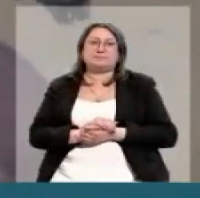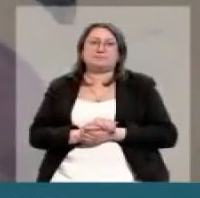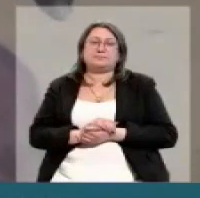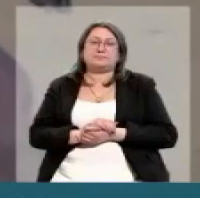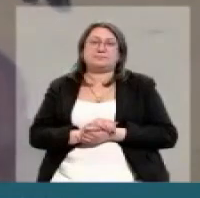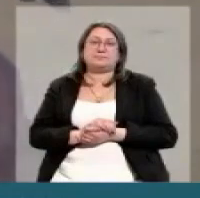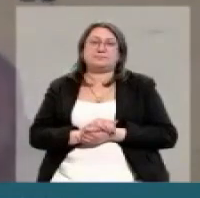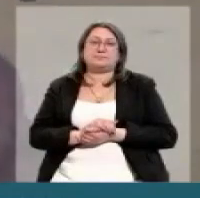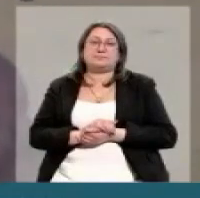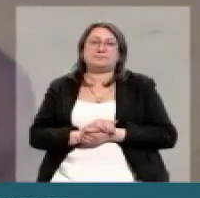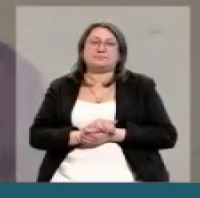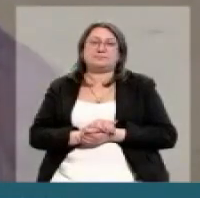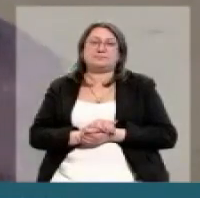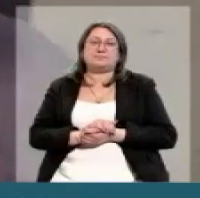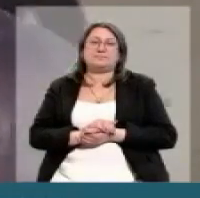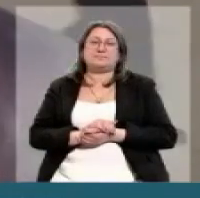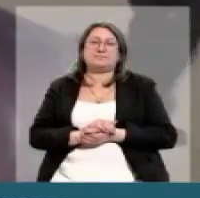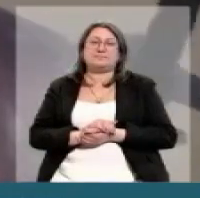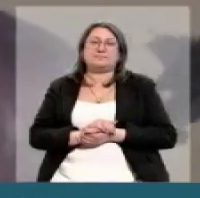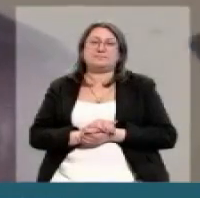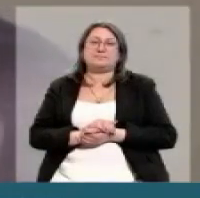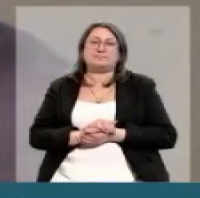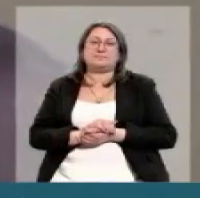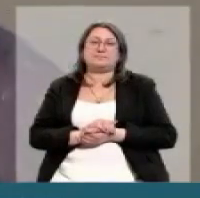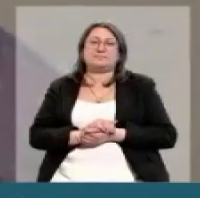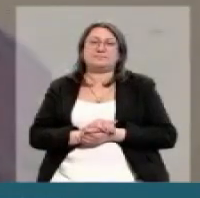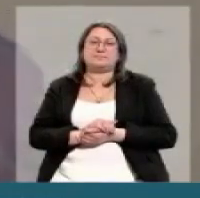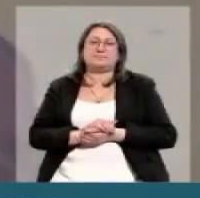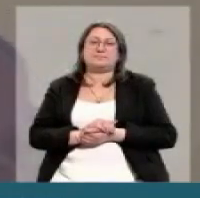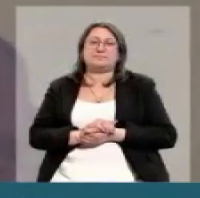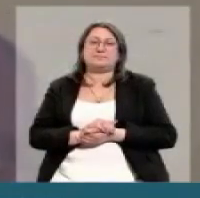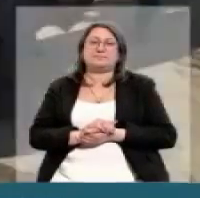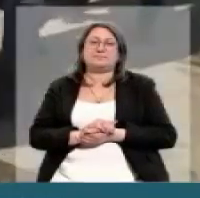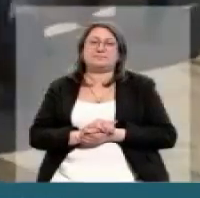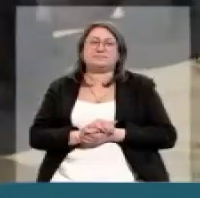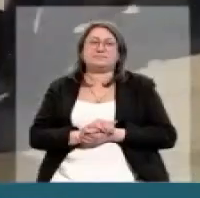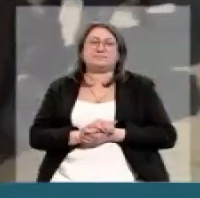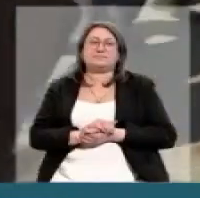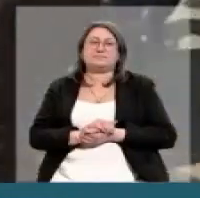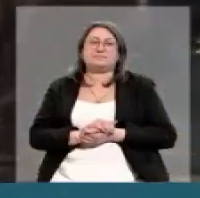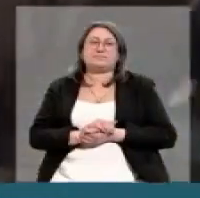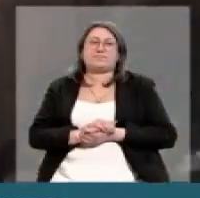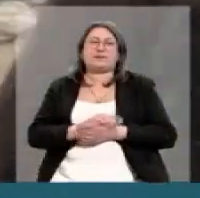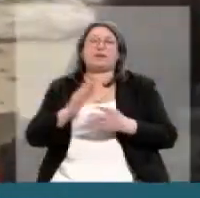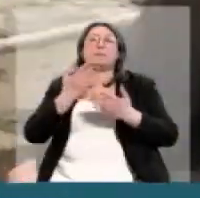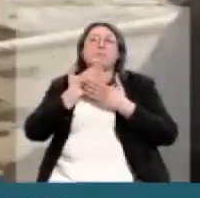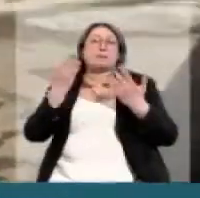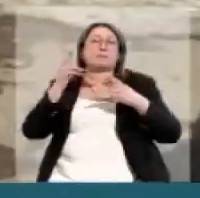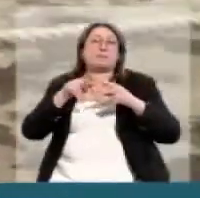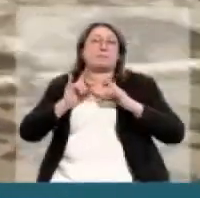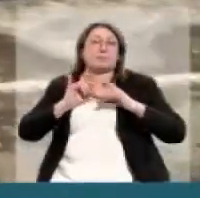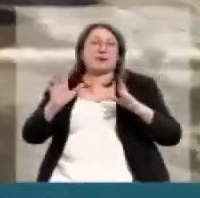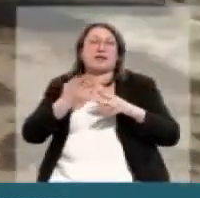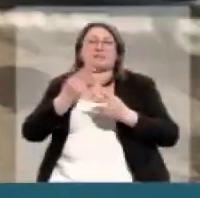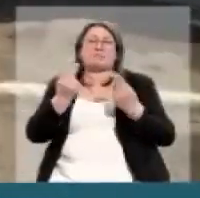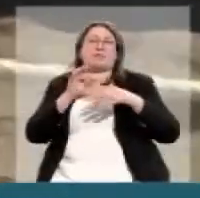алғанын білмеймін. Әйтеуір орын алдым деп жаңағы звондады. Көңілім сондай көңілді болдым, көңілім ақ. Мерекелік бағдарламаның соңы ұлттық